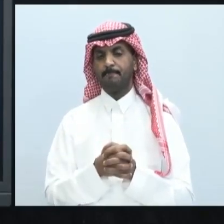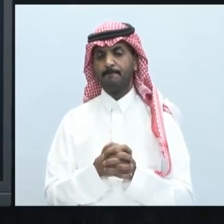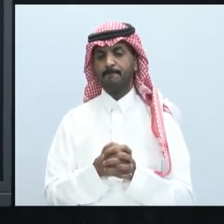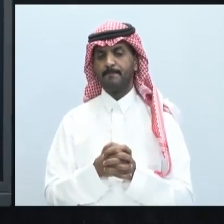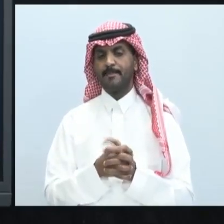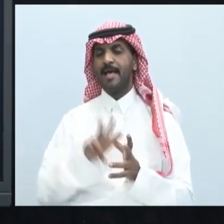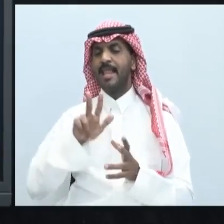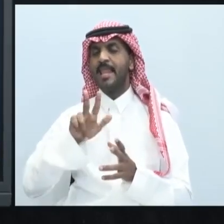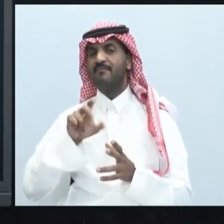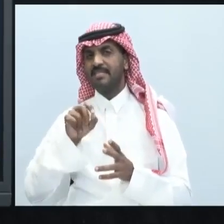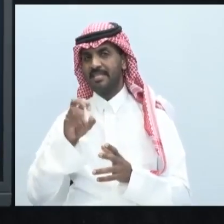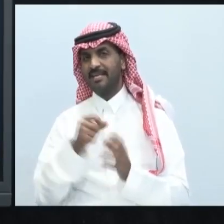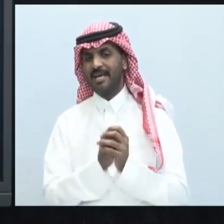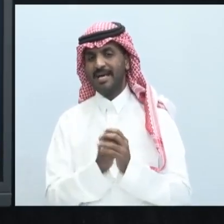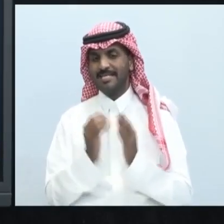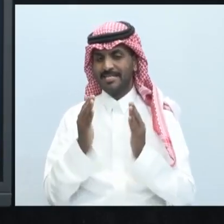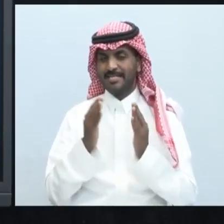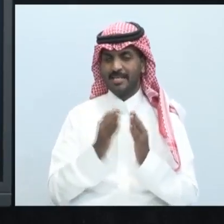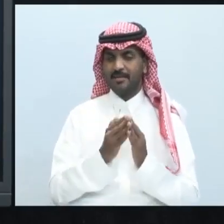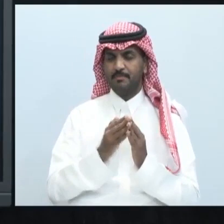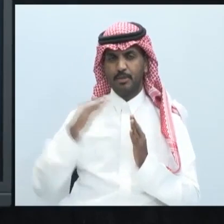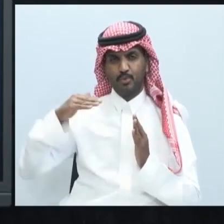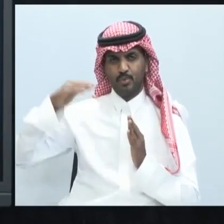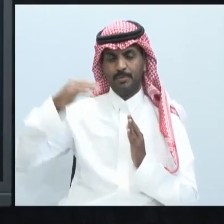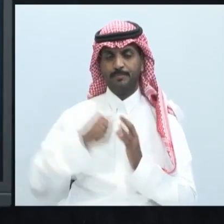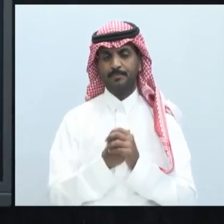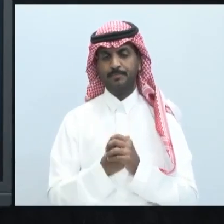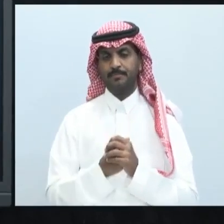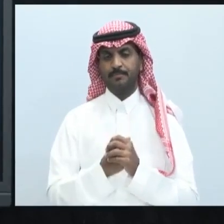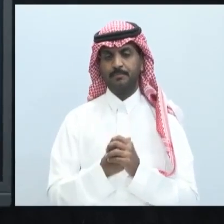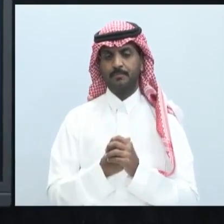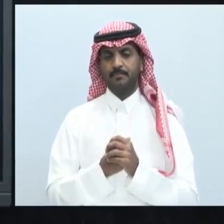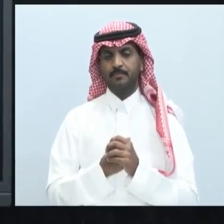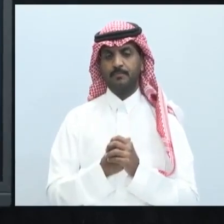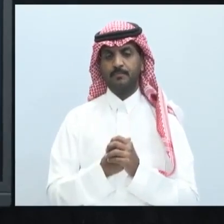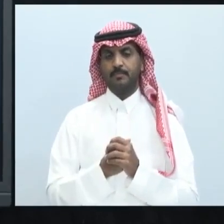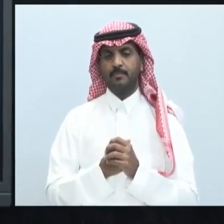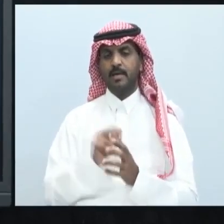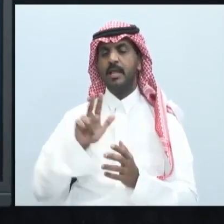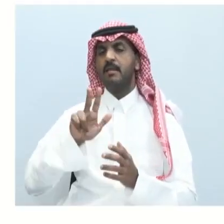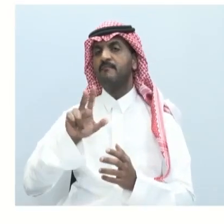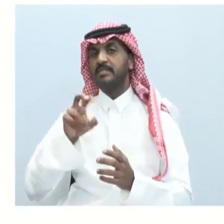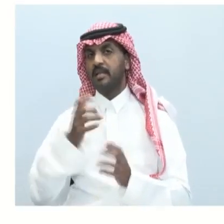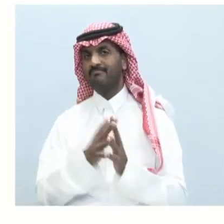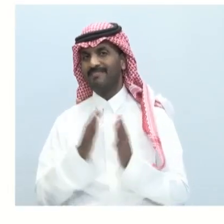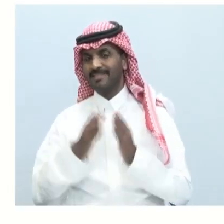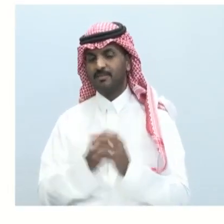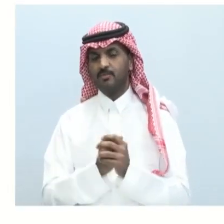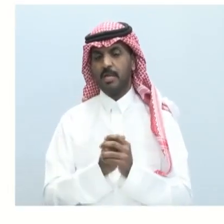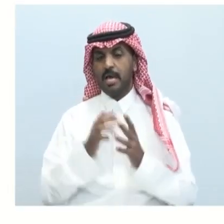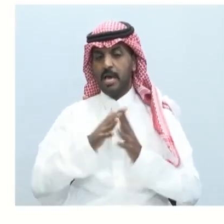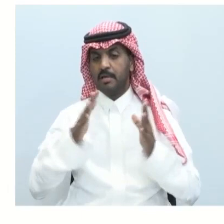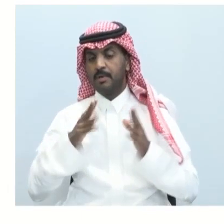الفصيله هي اصغر من ماذا من الرتبه لاحظ الان هنا الفصيله واضح لكن الاكبر